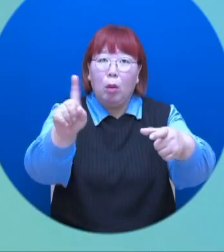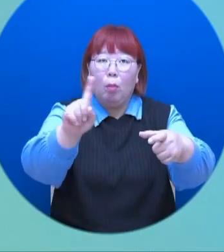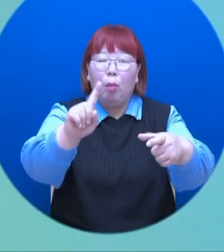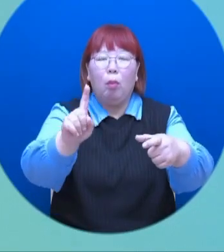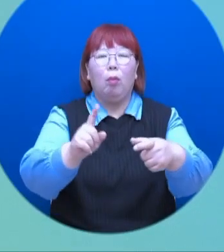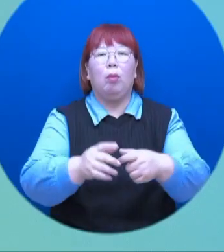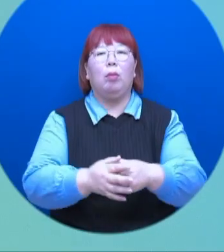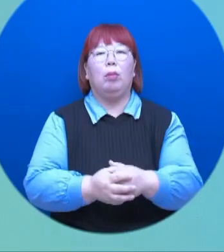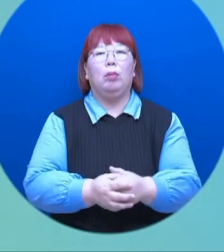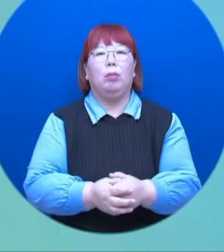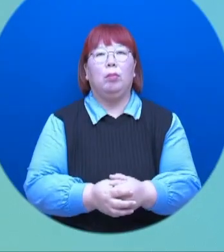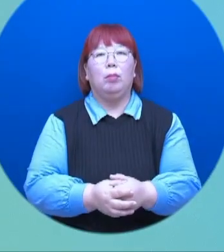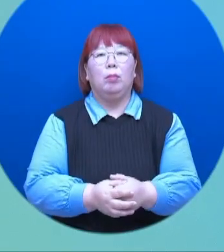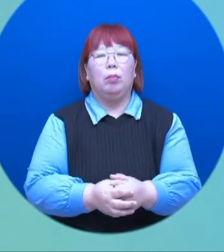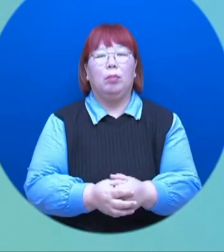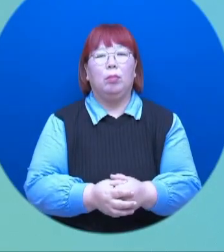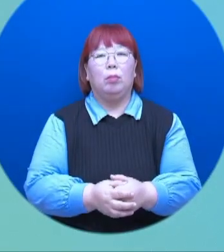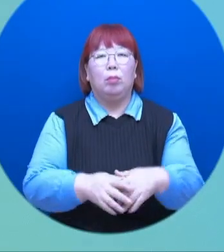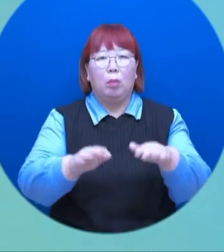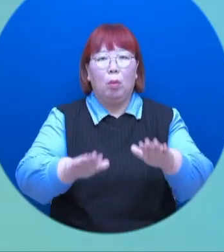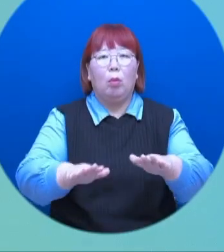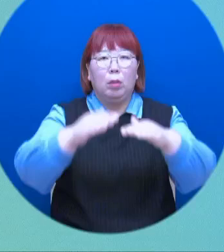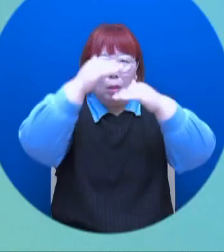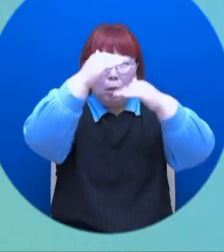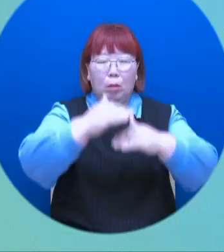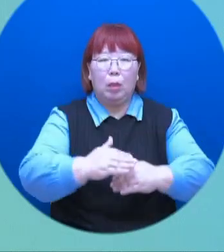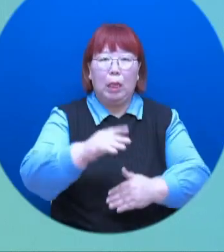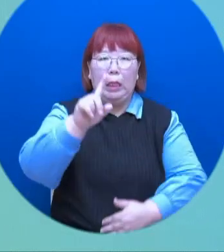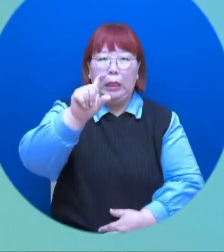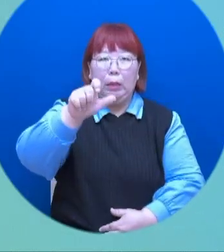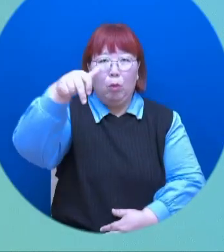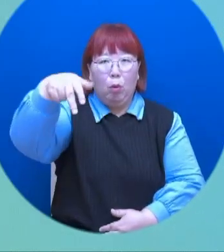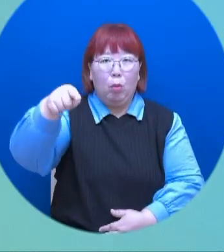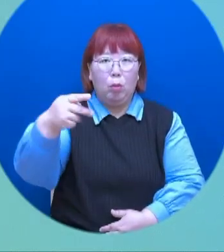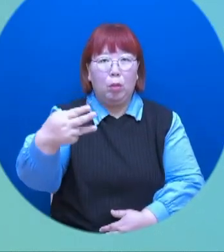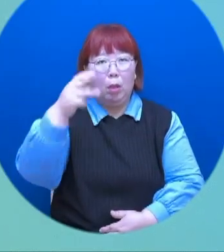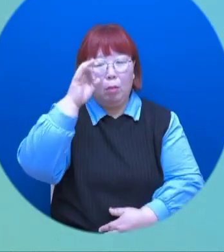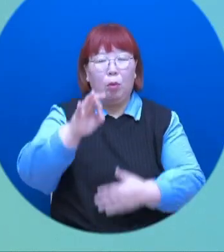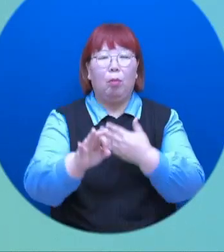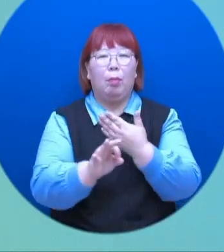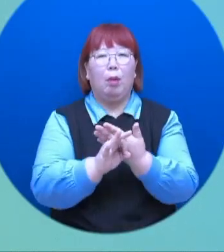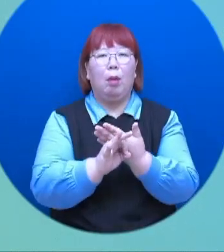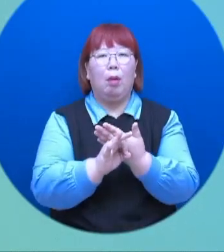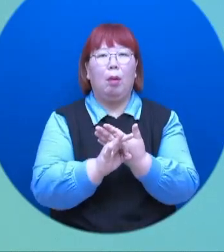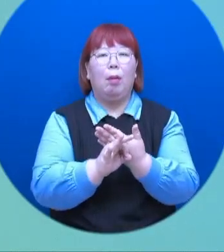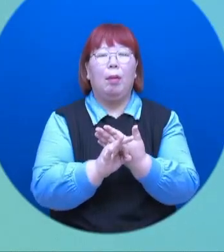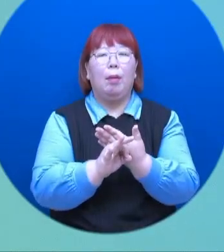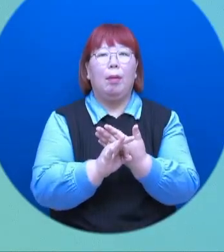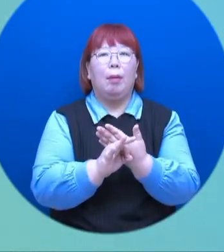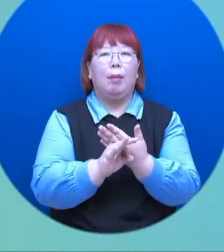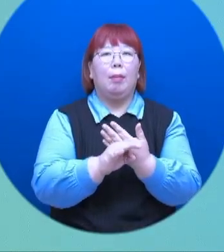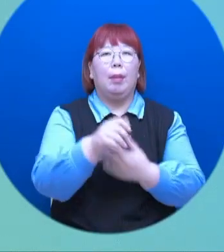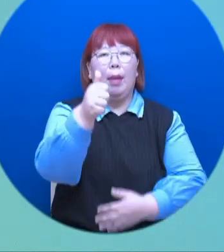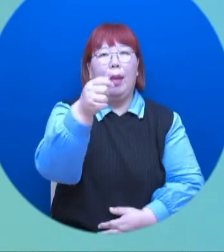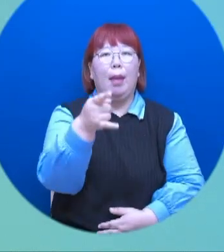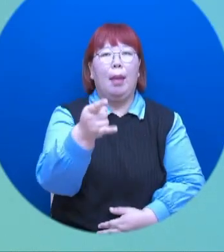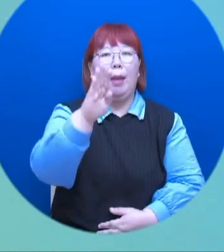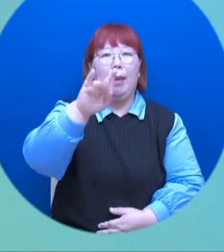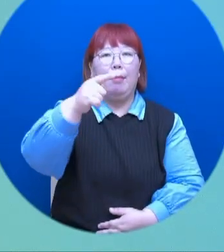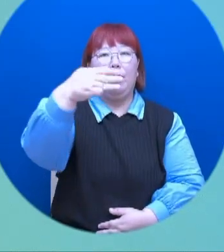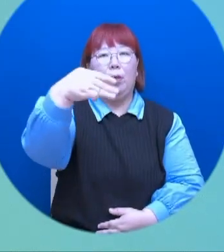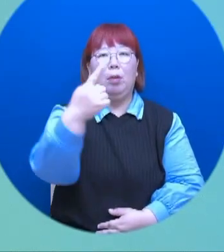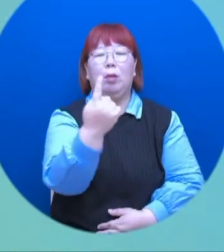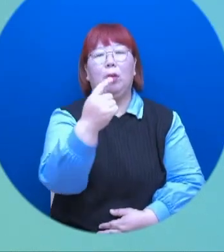곳이었을까요? 오늘 본문 15절에 헤브론의 옛 이름은